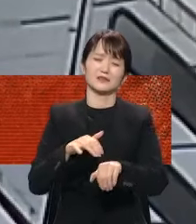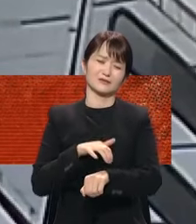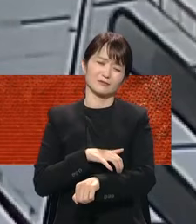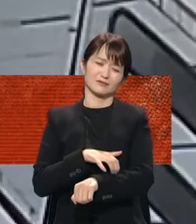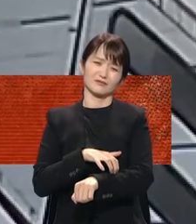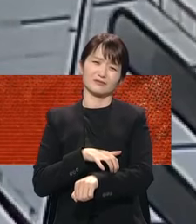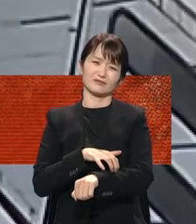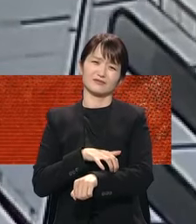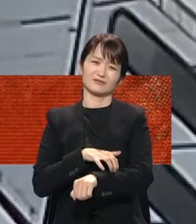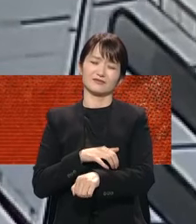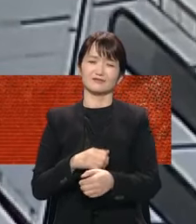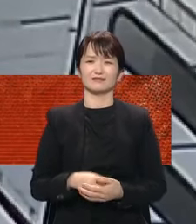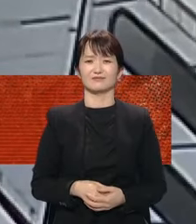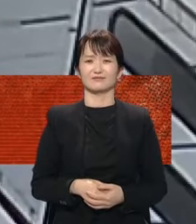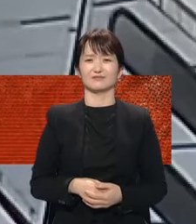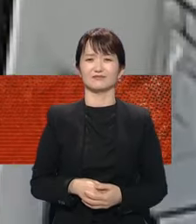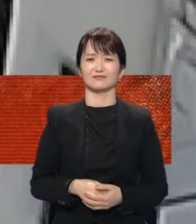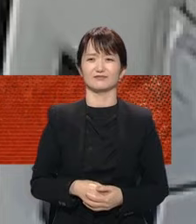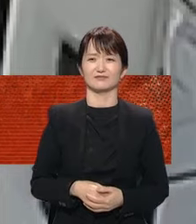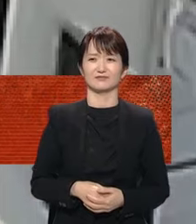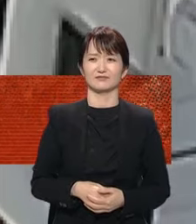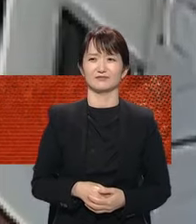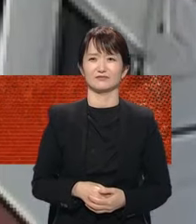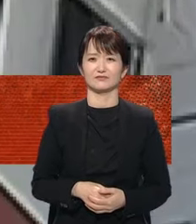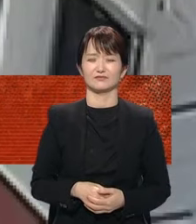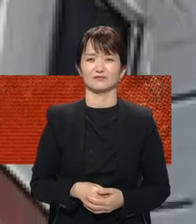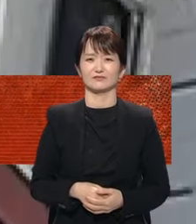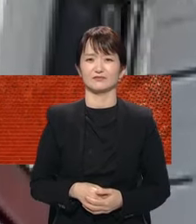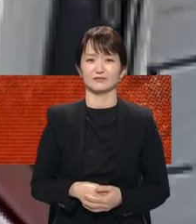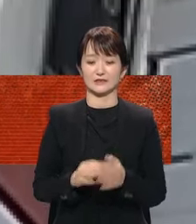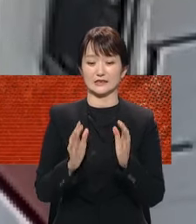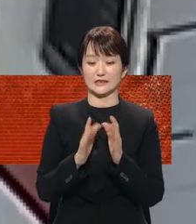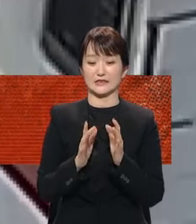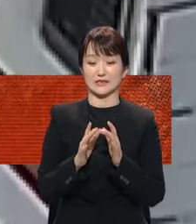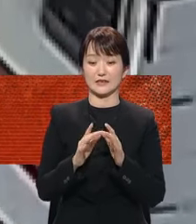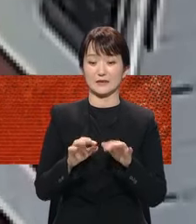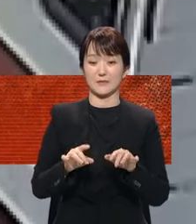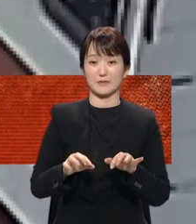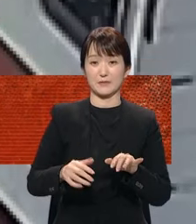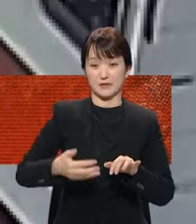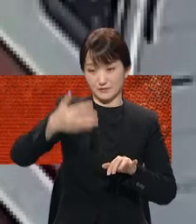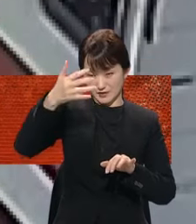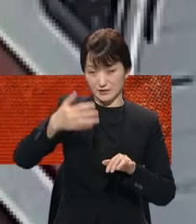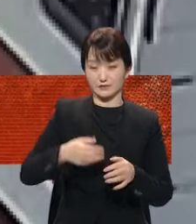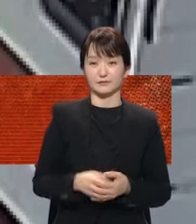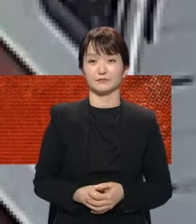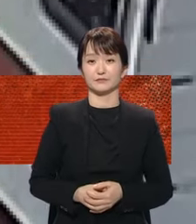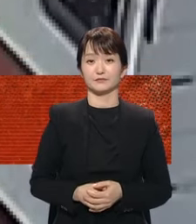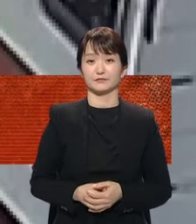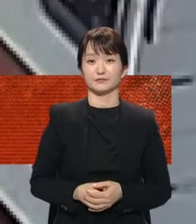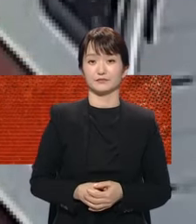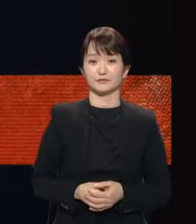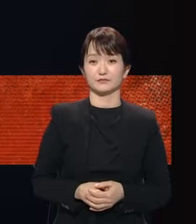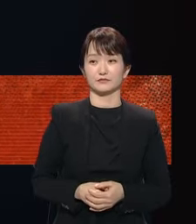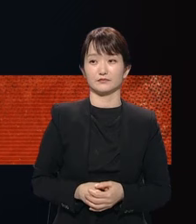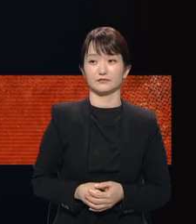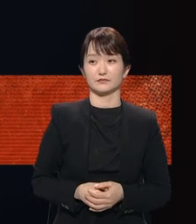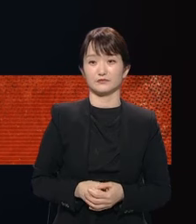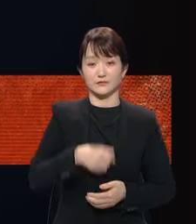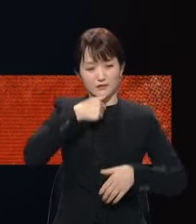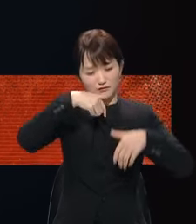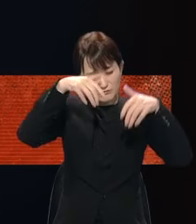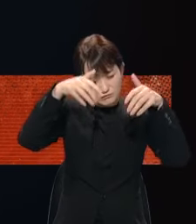비슷합니다. 작가님이 하여튼. 예. 네, 이 인터넷에 공유된 영상인데 게시자가 뭐라고 얘기했냐면 비도